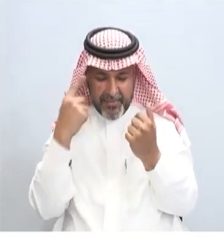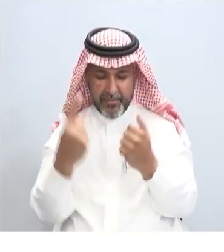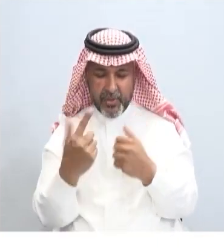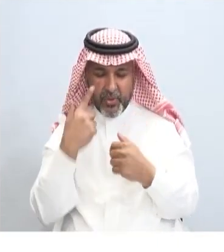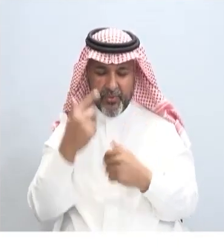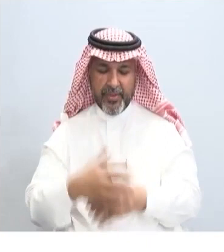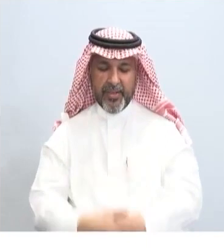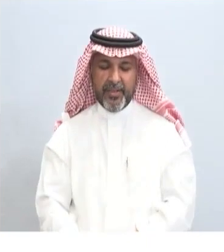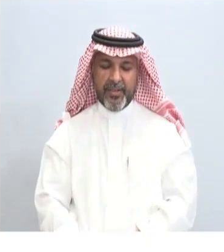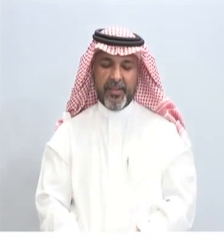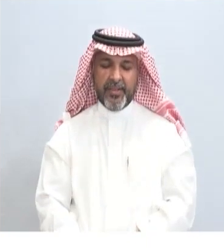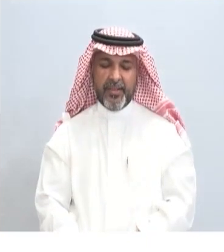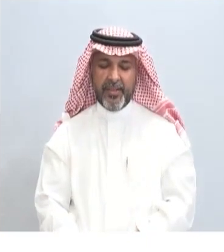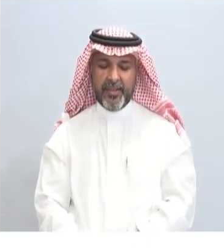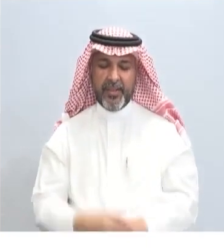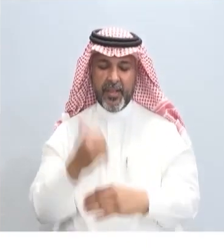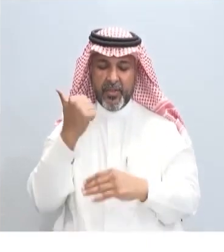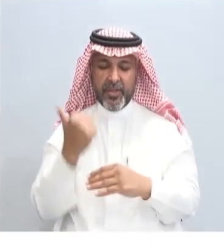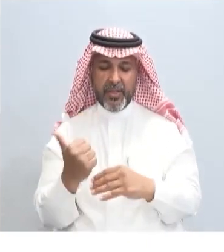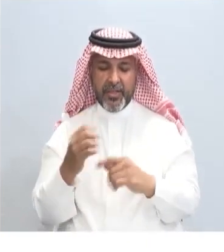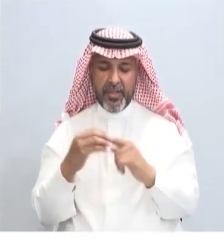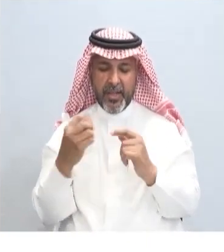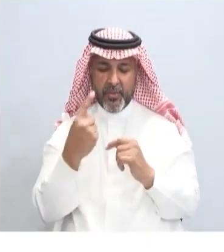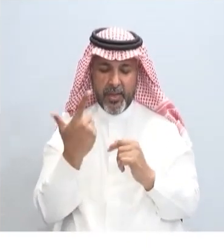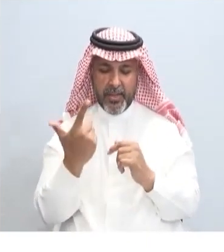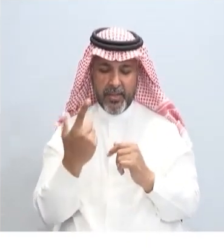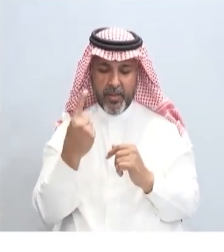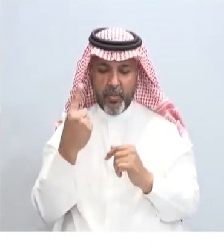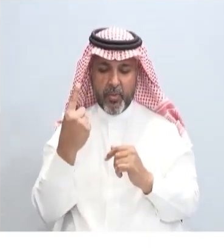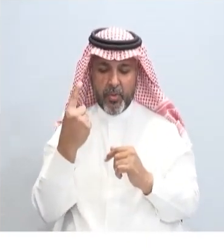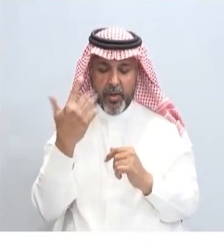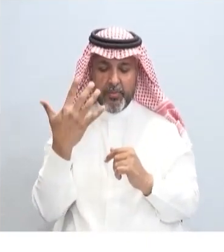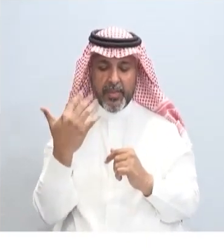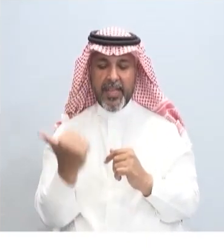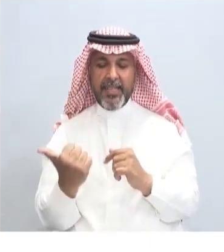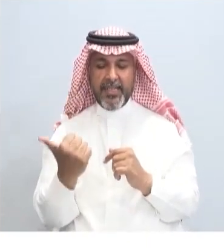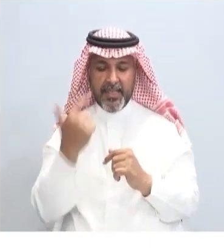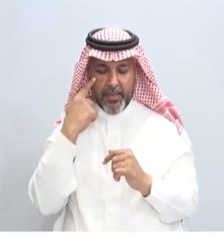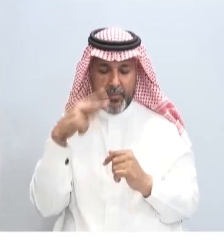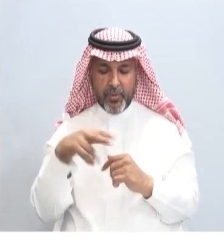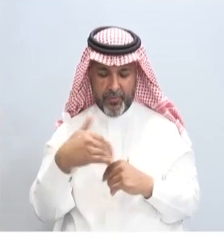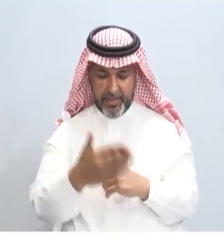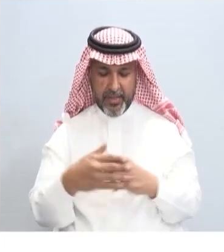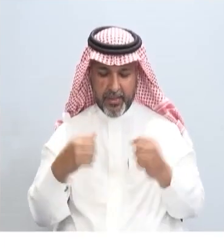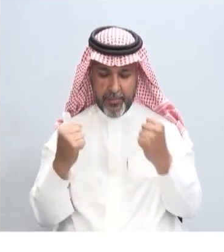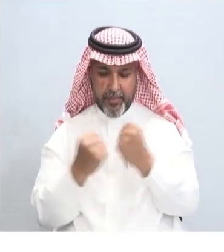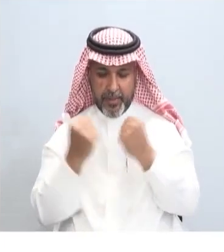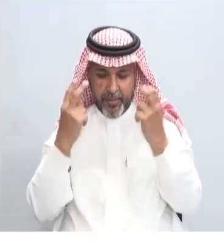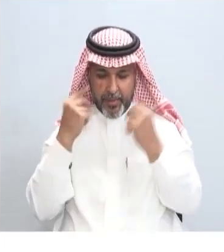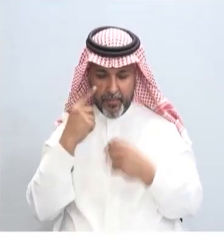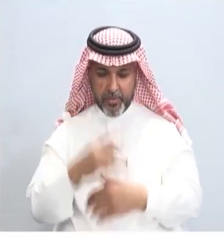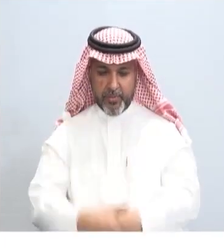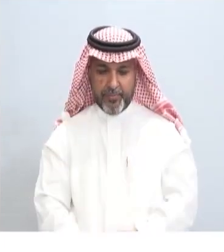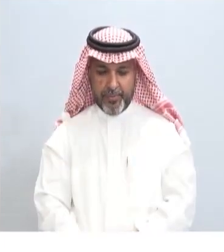طبعا ممكن يكون 6 على 6 نا 1 على 6 يصير كم يصير 5 على 6 يعني بهذه الصوره ويعني هذا